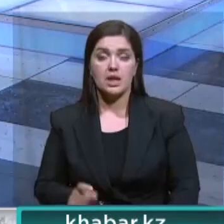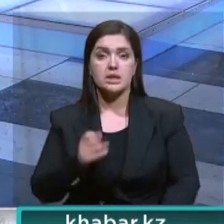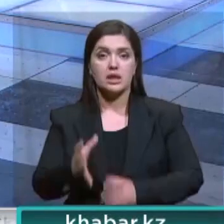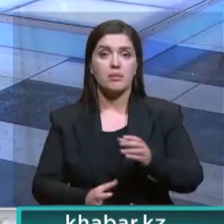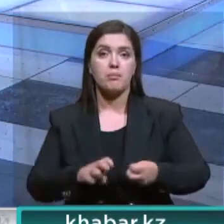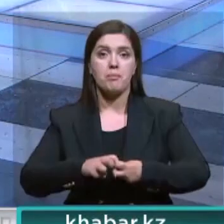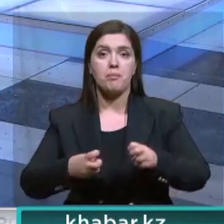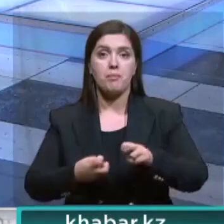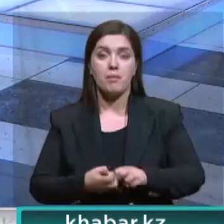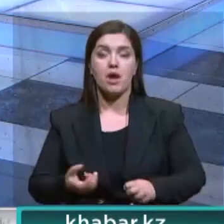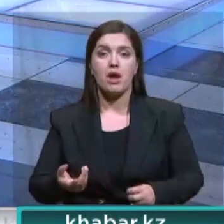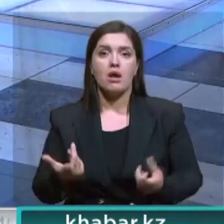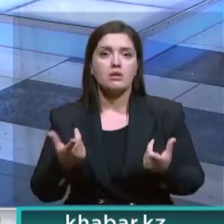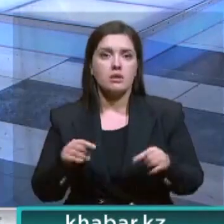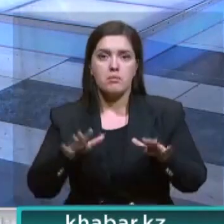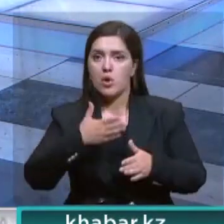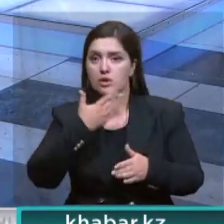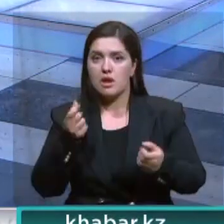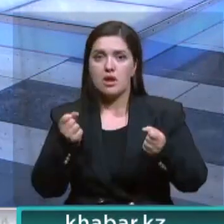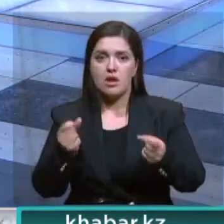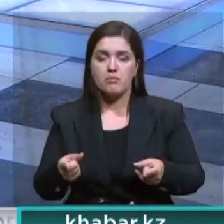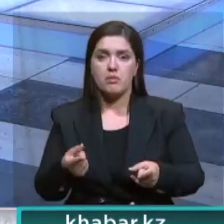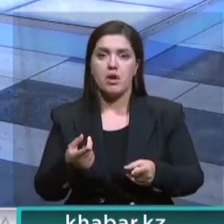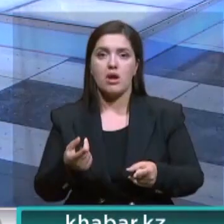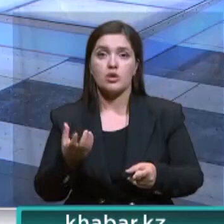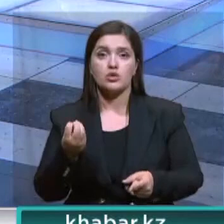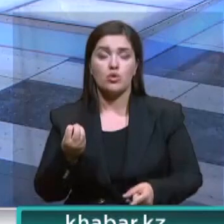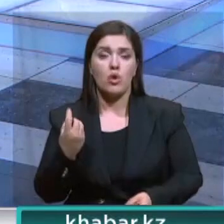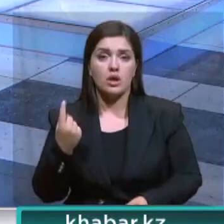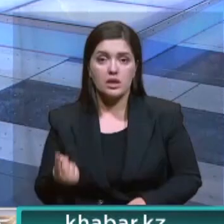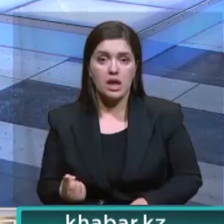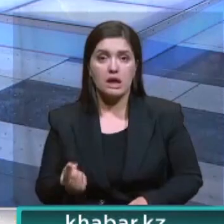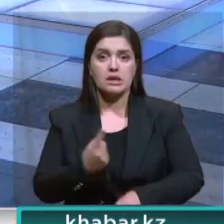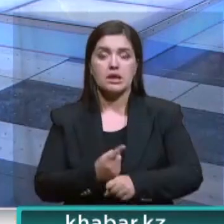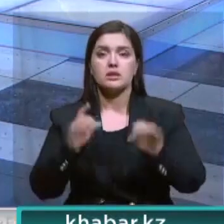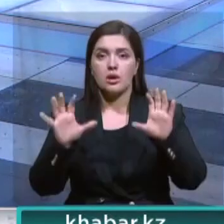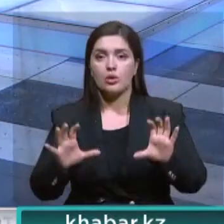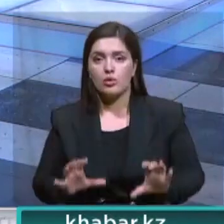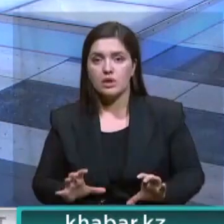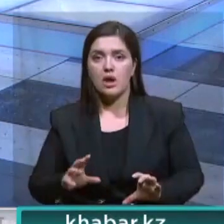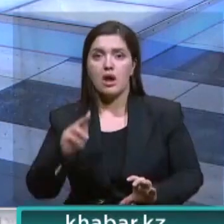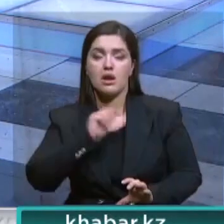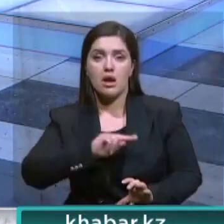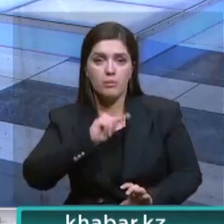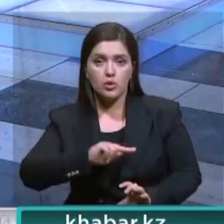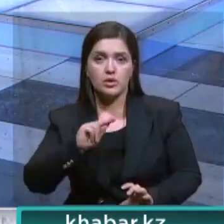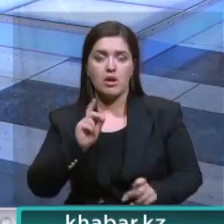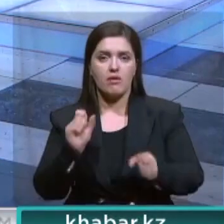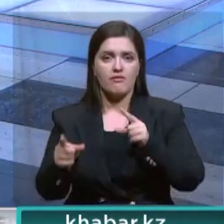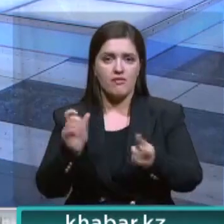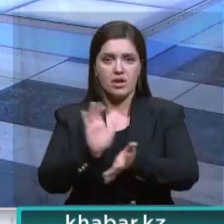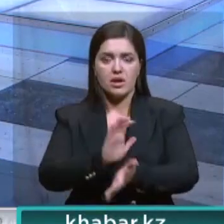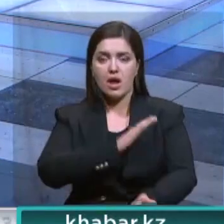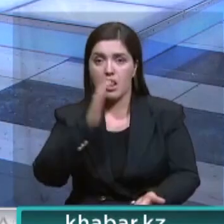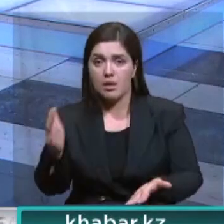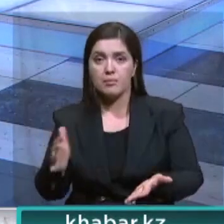Из этой глобальной проблемы, когда негде хранить отходы, вырастает еще одна, не менее масштабная – незаконность работы существующих свалок. К